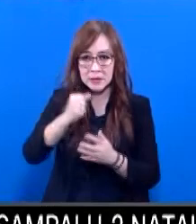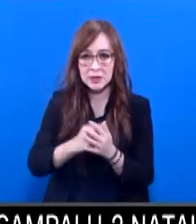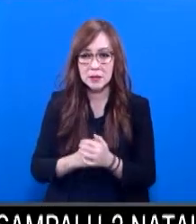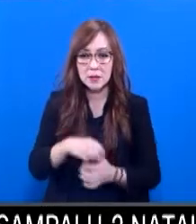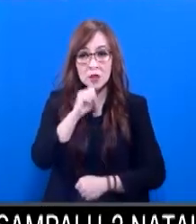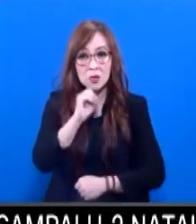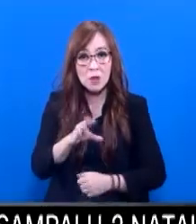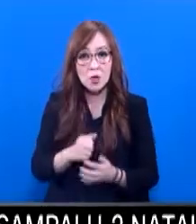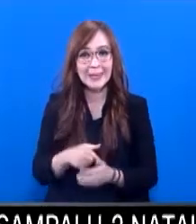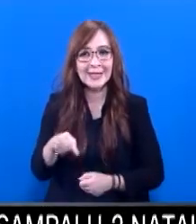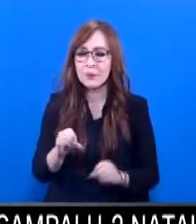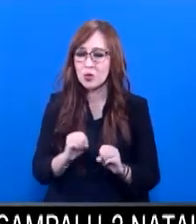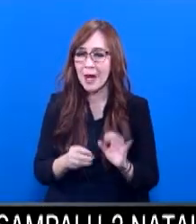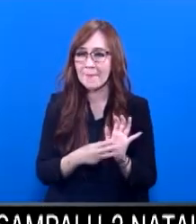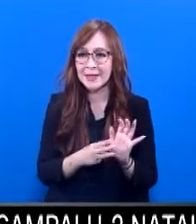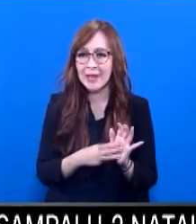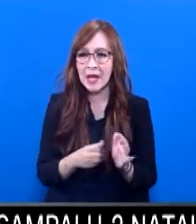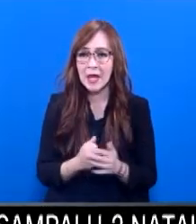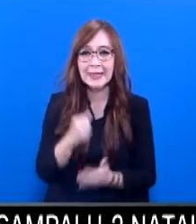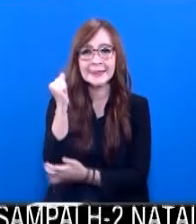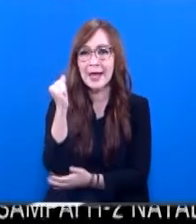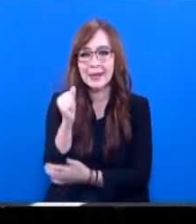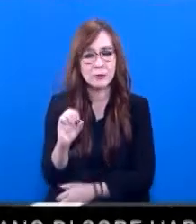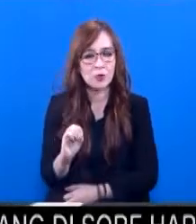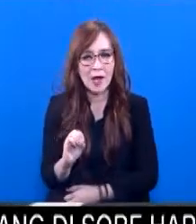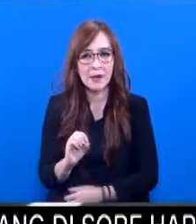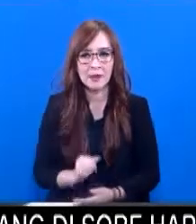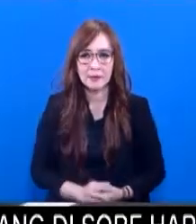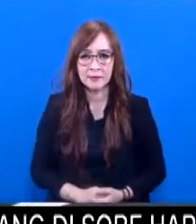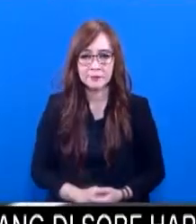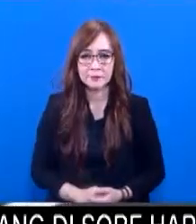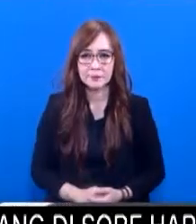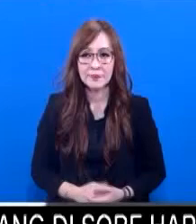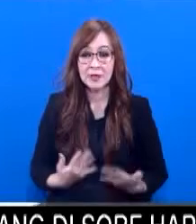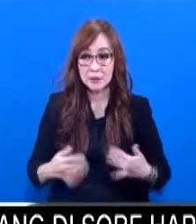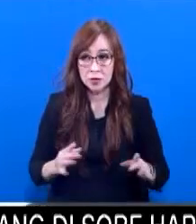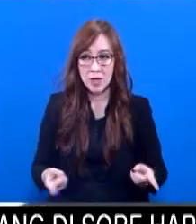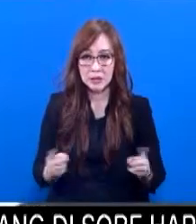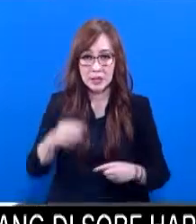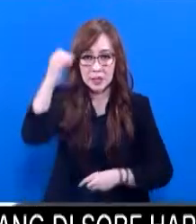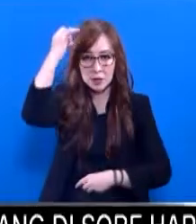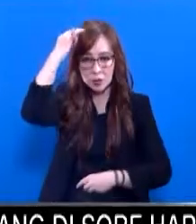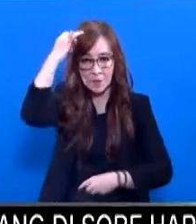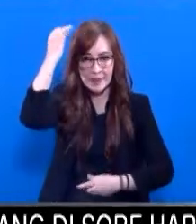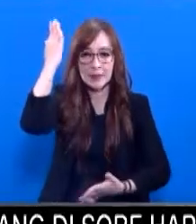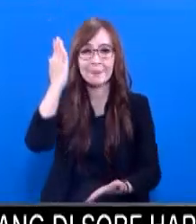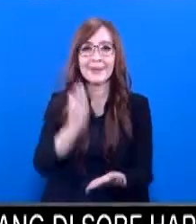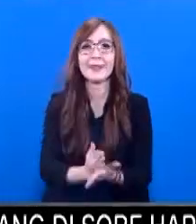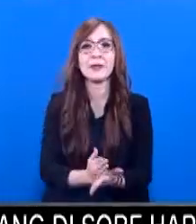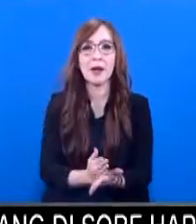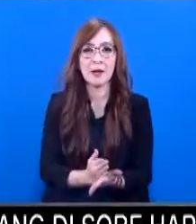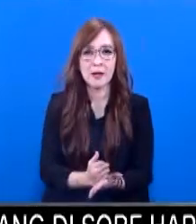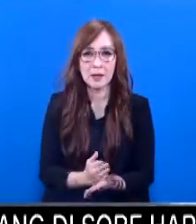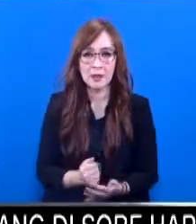bukan termasuk pidana karena tak menimbulkan korban jiwa dan kerugian material. Pasca kejadian, sopir bus diberhentikan oleh pihak PO